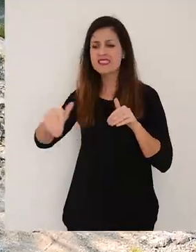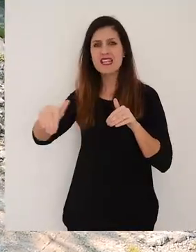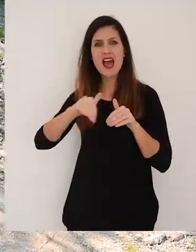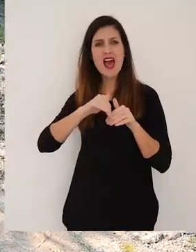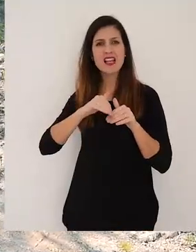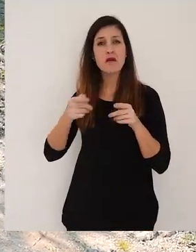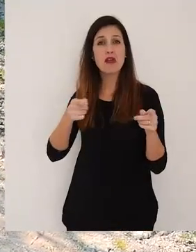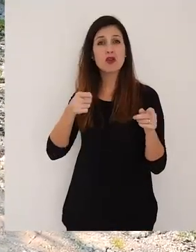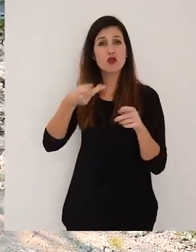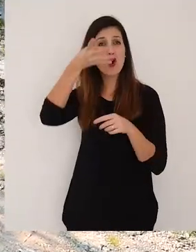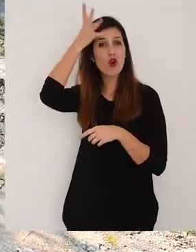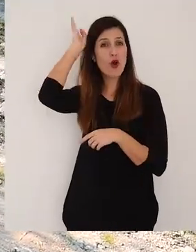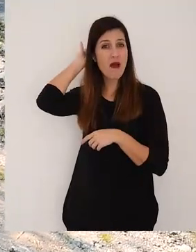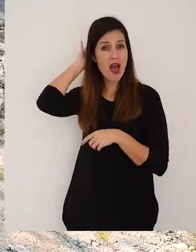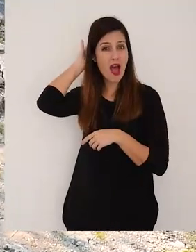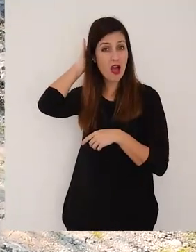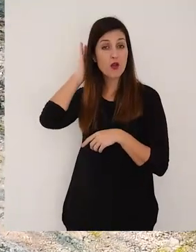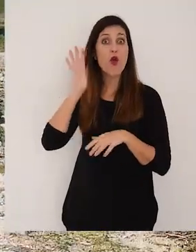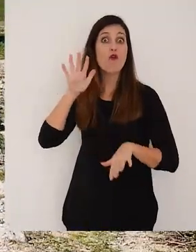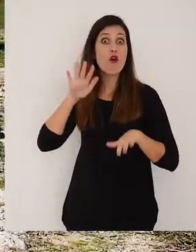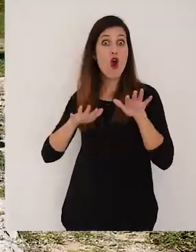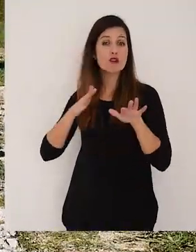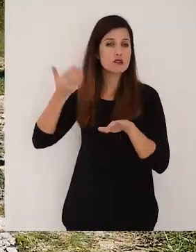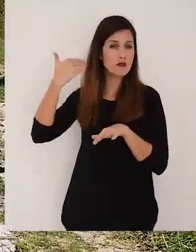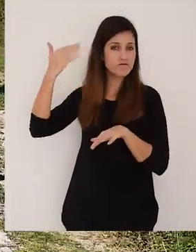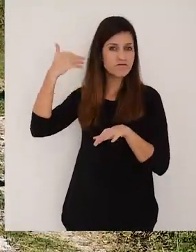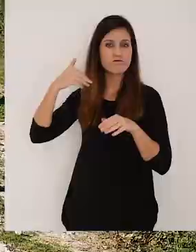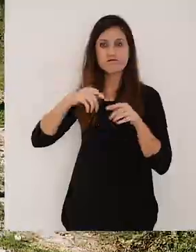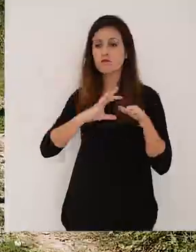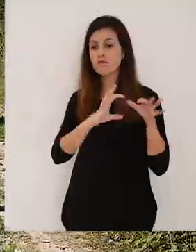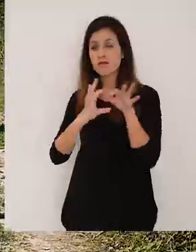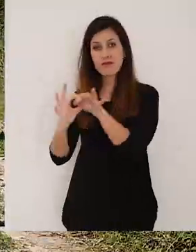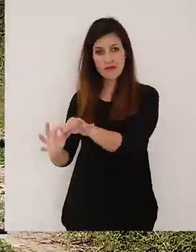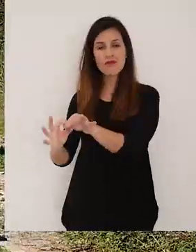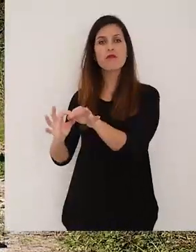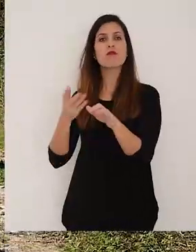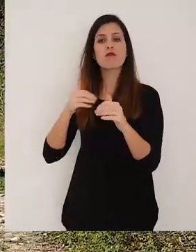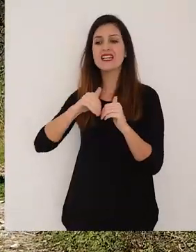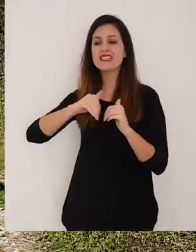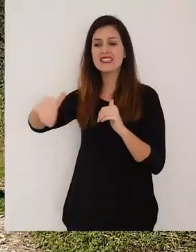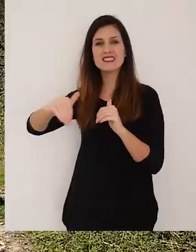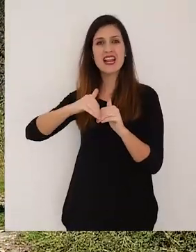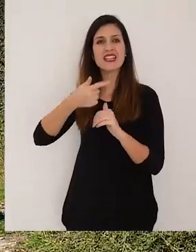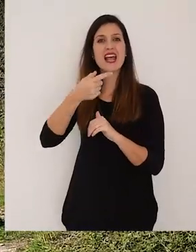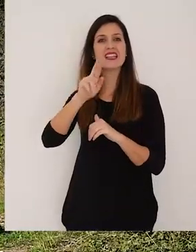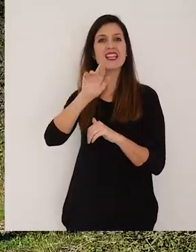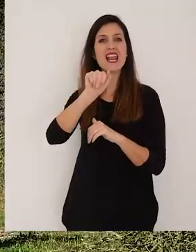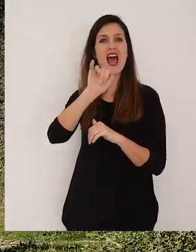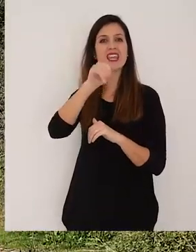basolata di epoca romana, probabilmente un tempo collegata al circuito viario Traiano-Calabro.